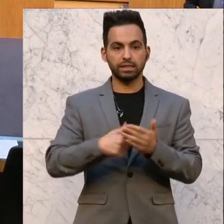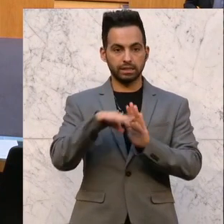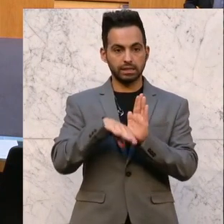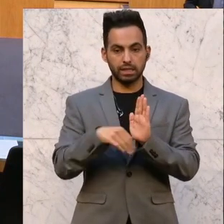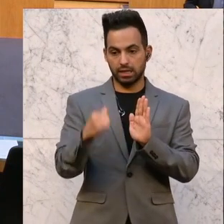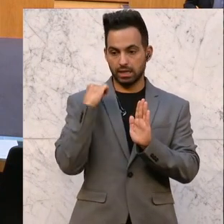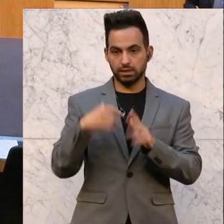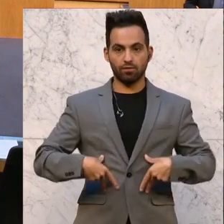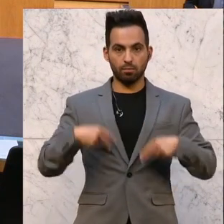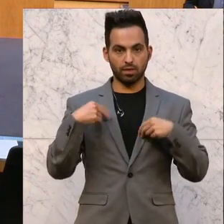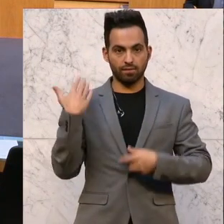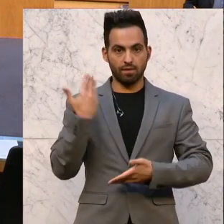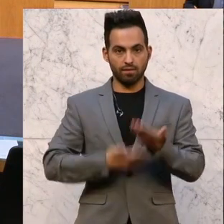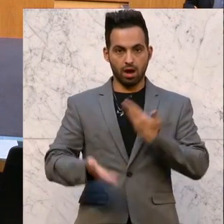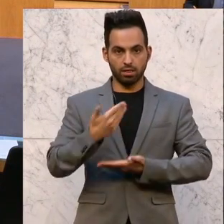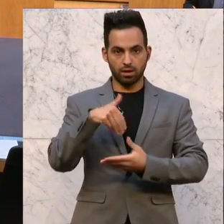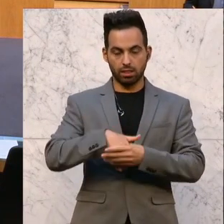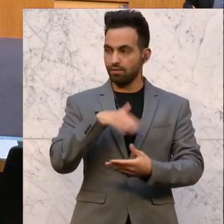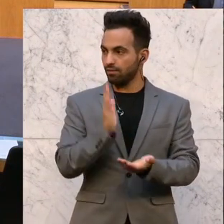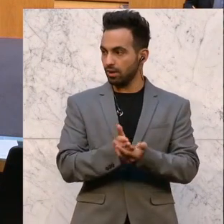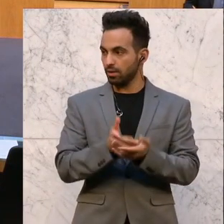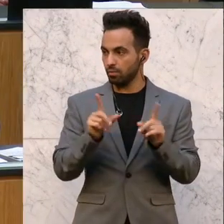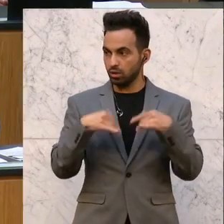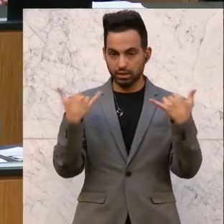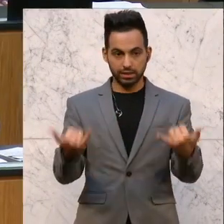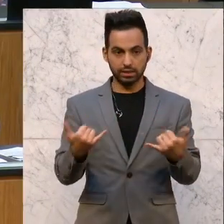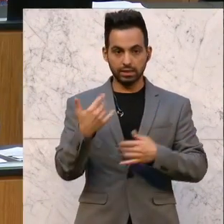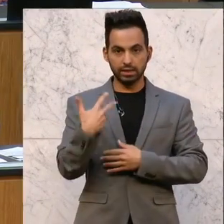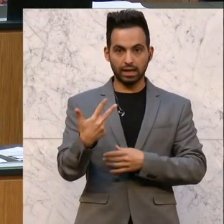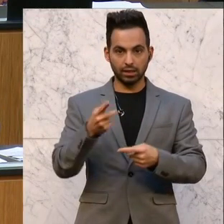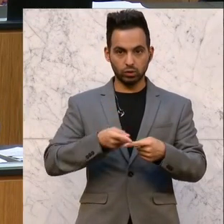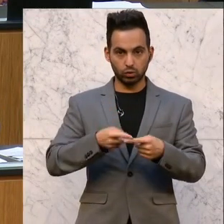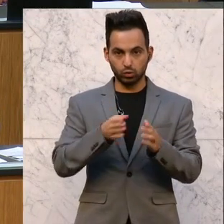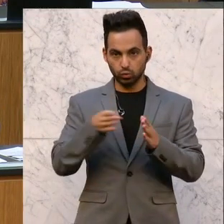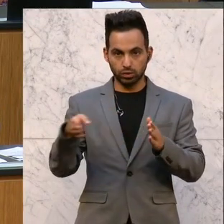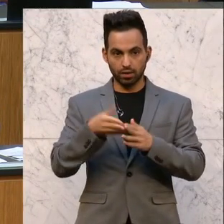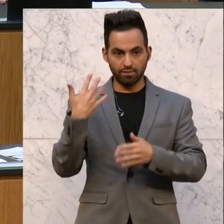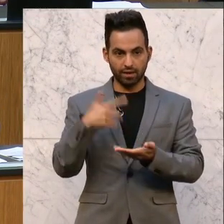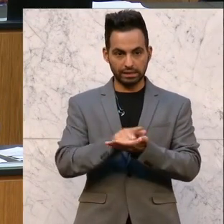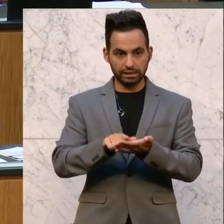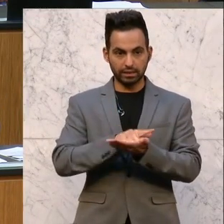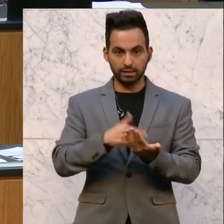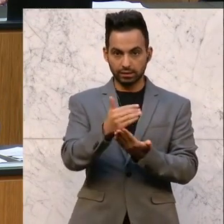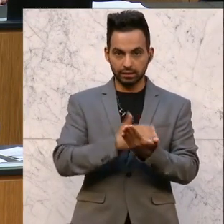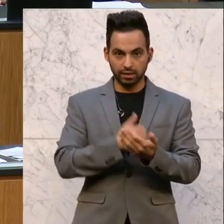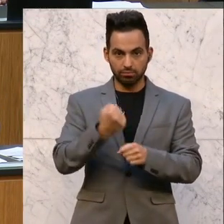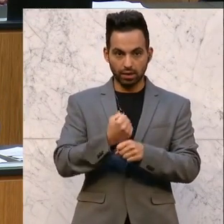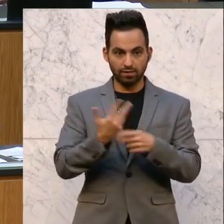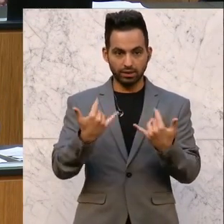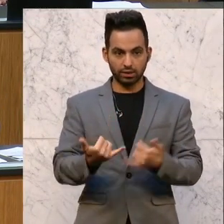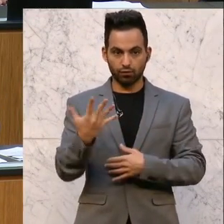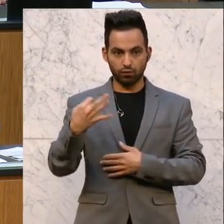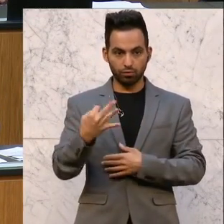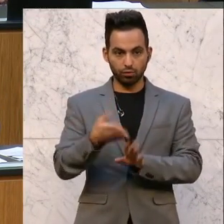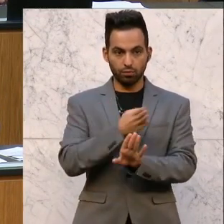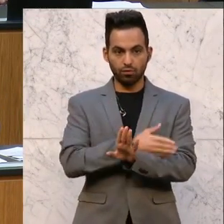gestern Vormittag verhandelt das heißt die haben jetzt 30 Stunden oder was auch immer Zeit gehabt genau das zu machen was sie jetzt 5